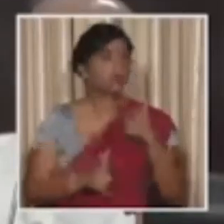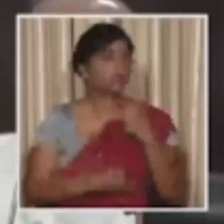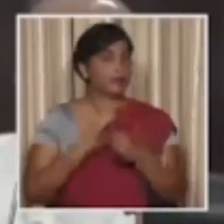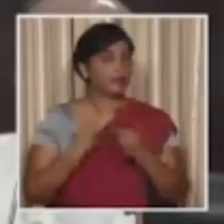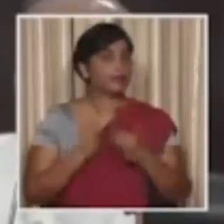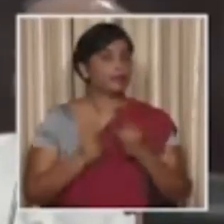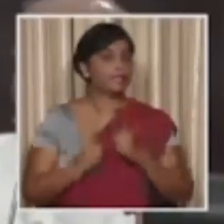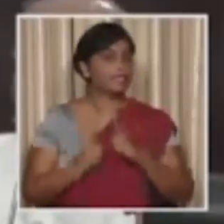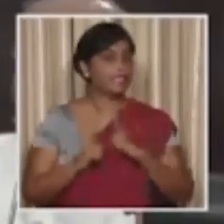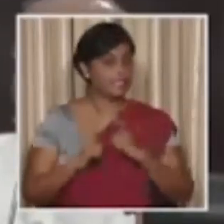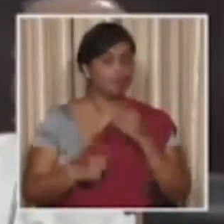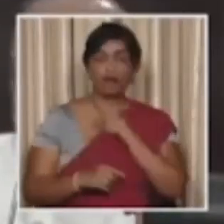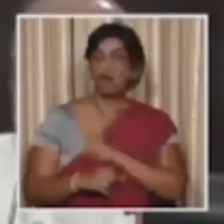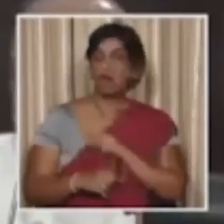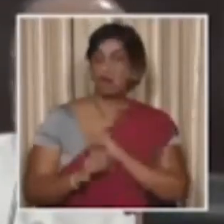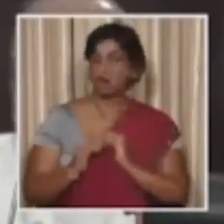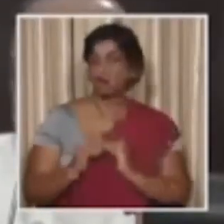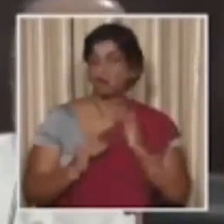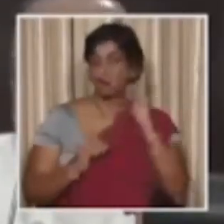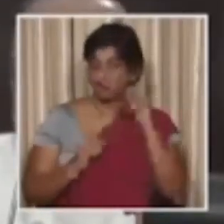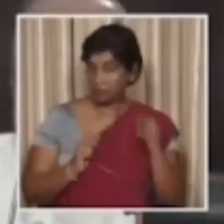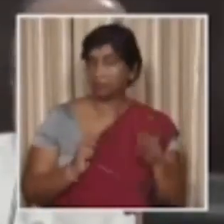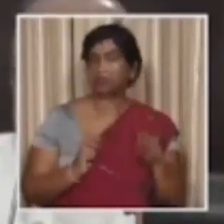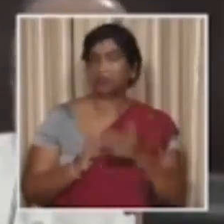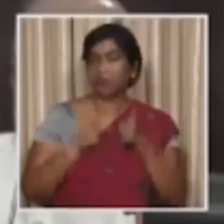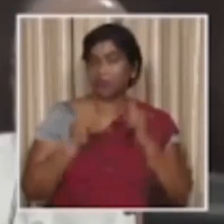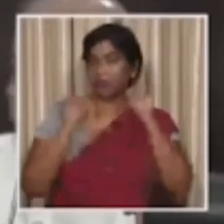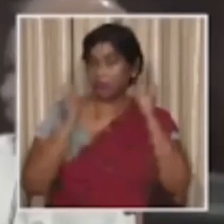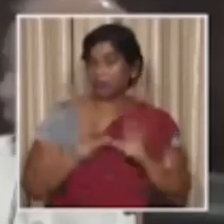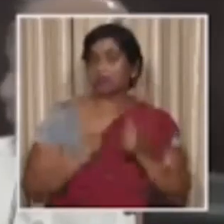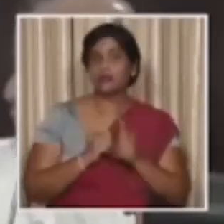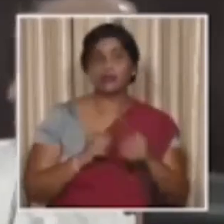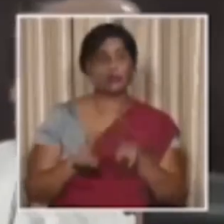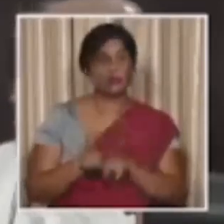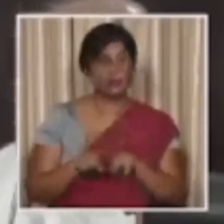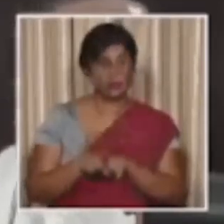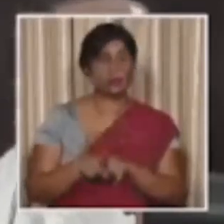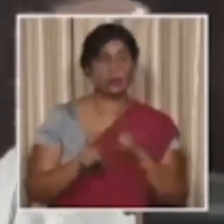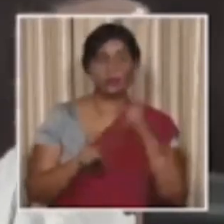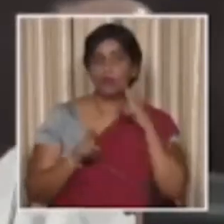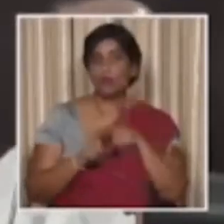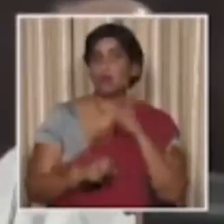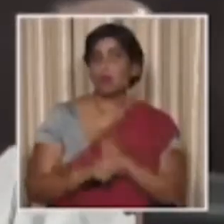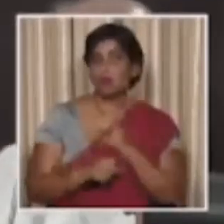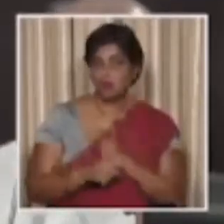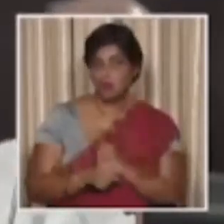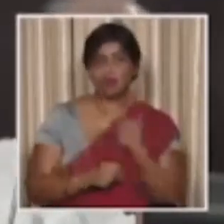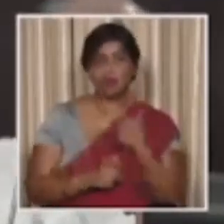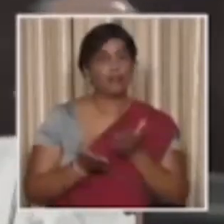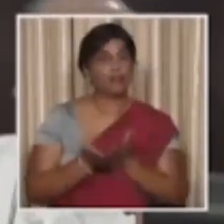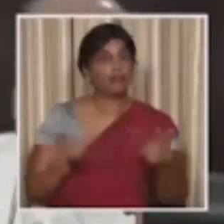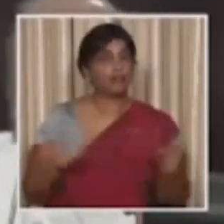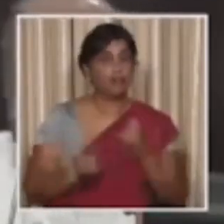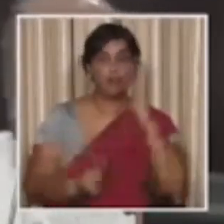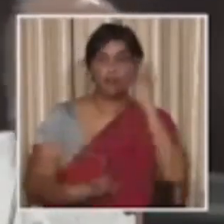ධීවර ජීවනපාය ආදායම් වැඩි දියුණු කිරීමේ වඩා තිරසාර මාර්ගය මේ සඳහා රාජ්‍ය ධීවර